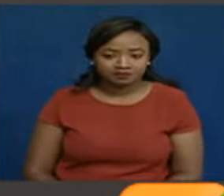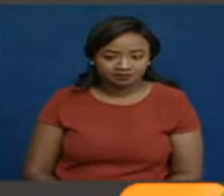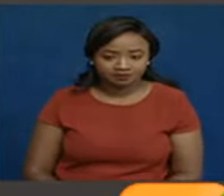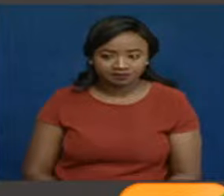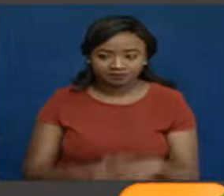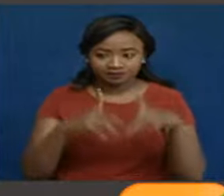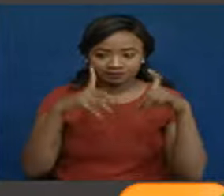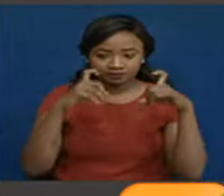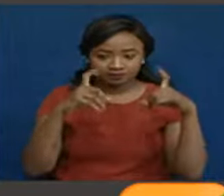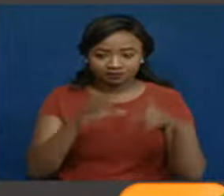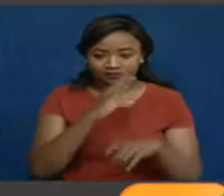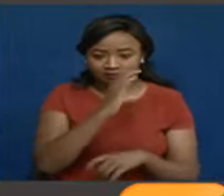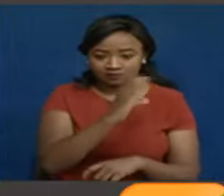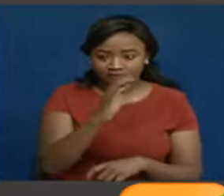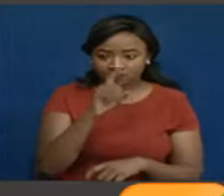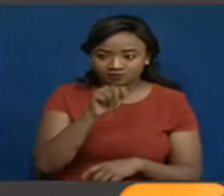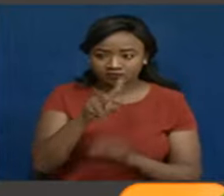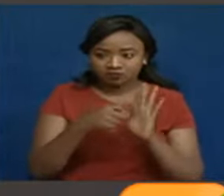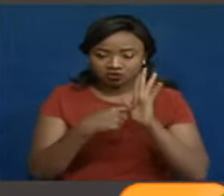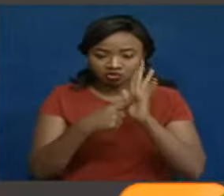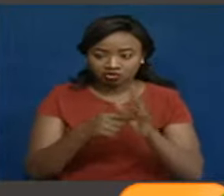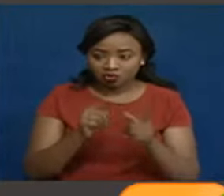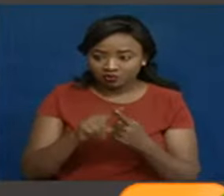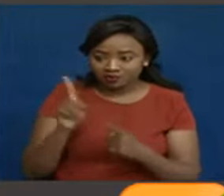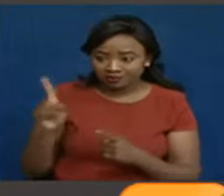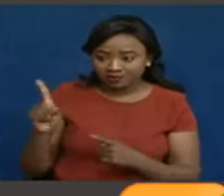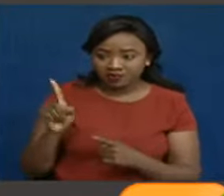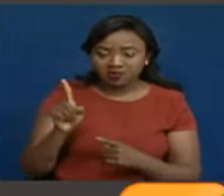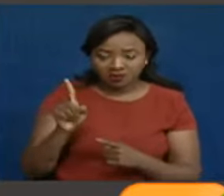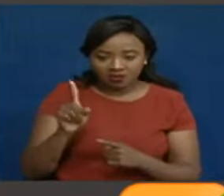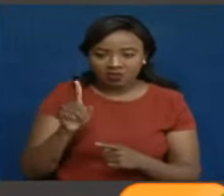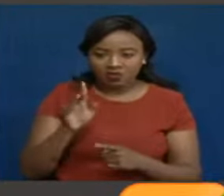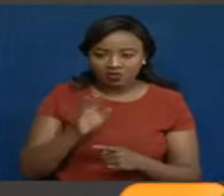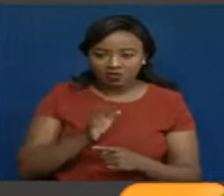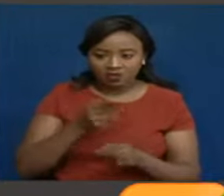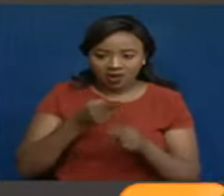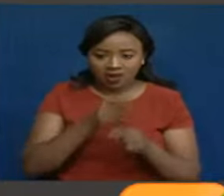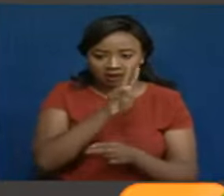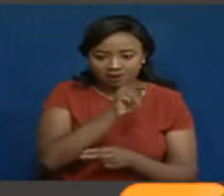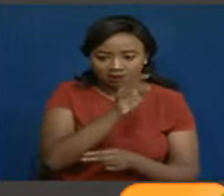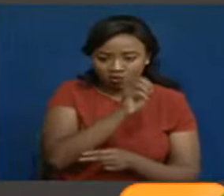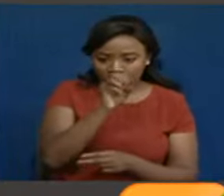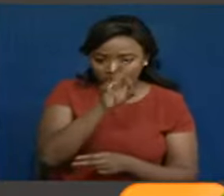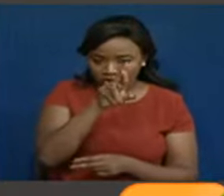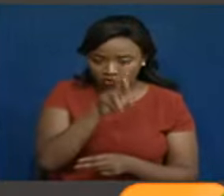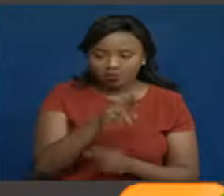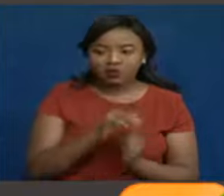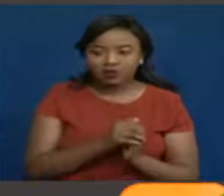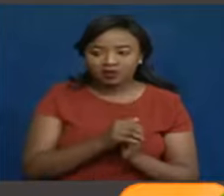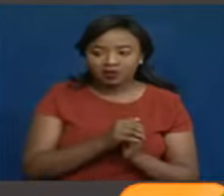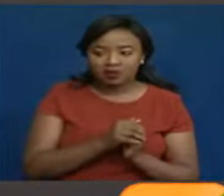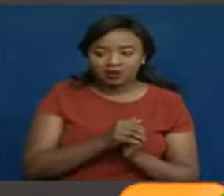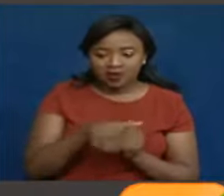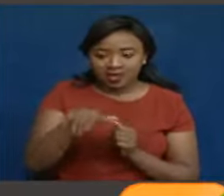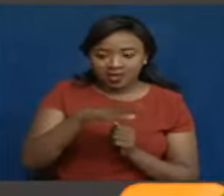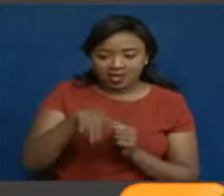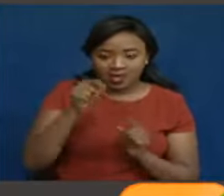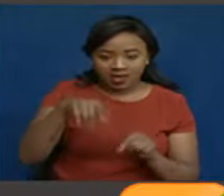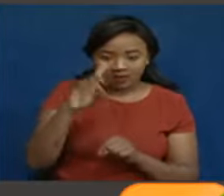Picha za CCTV zilimnakili Deka Abdunur tarehe 29 Oktoba kwenye duka moja la jumla mtaani Lavington hapa